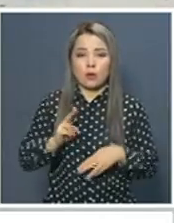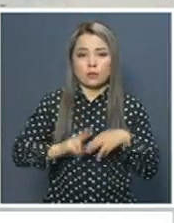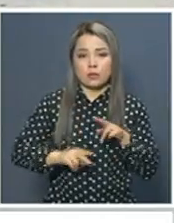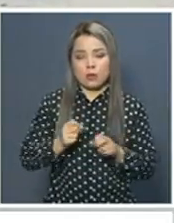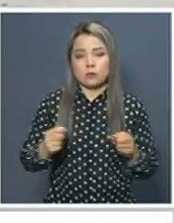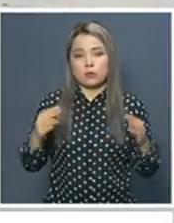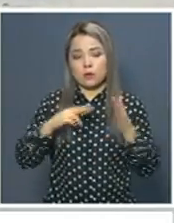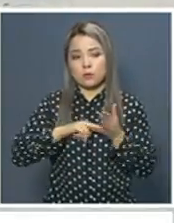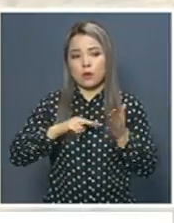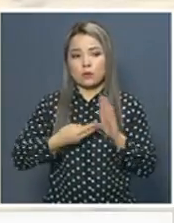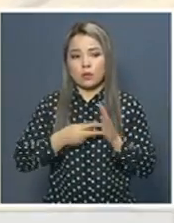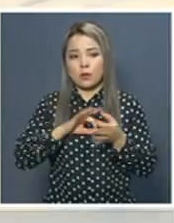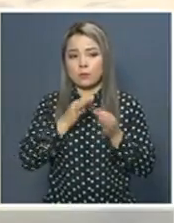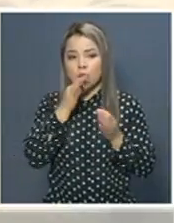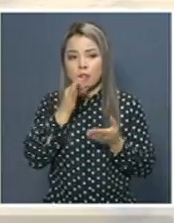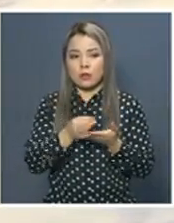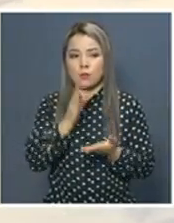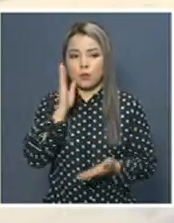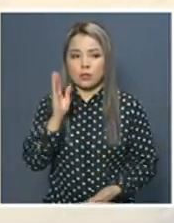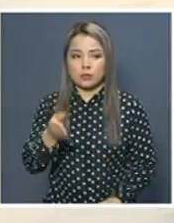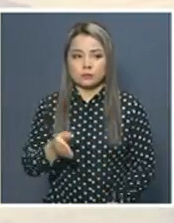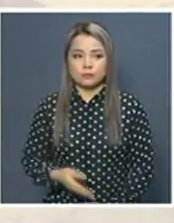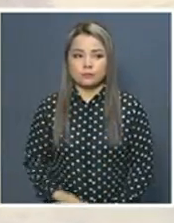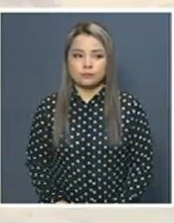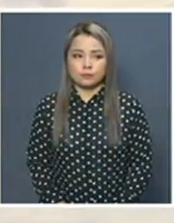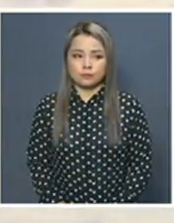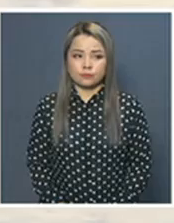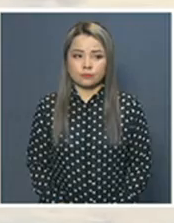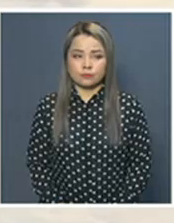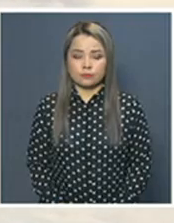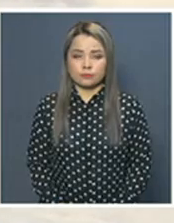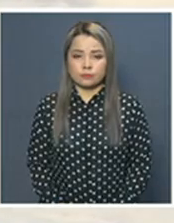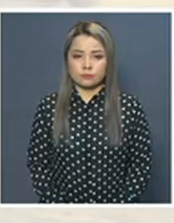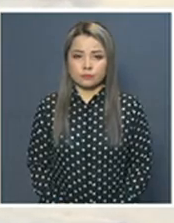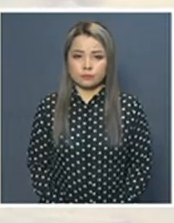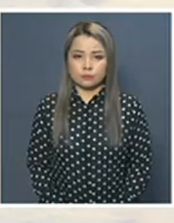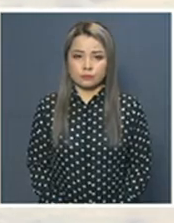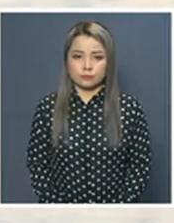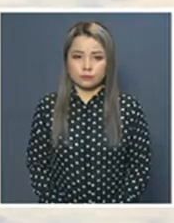салу жоспарланып отыр. Дәуренбек Әбдібек, Қыдырәлі Ахметбеков, Қазақстан ұлттық арнасы, Қостанай.